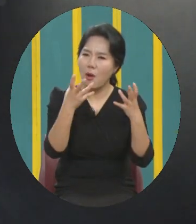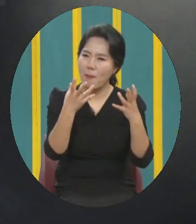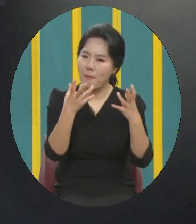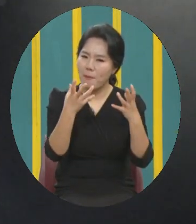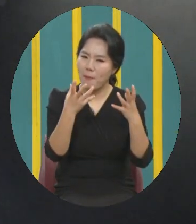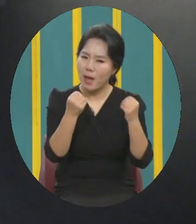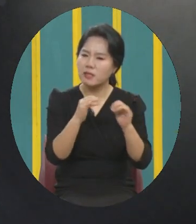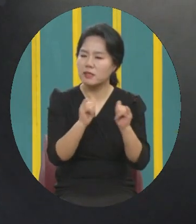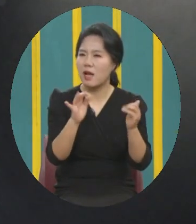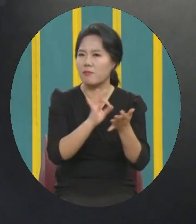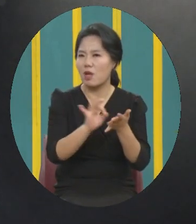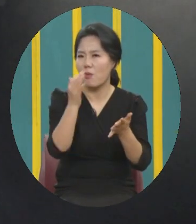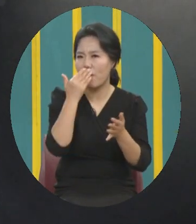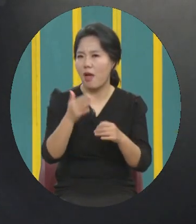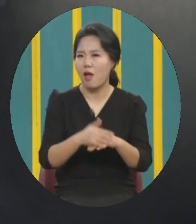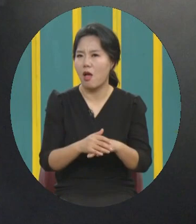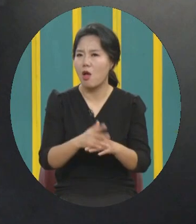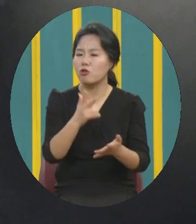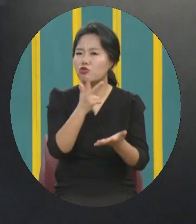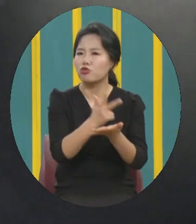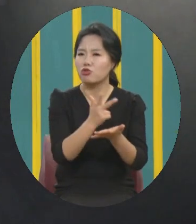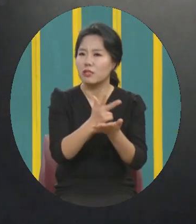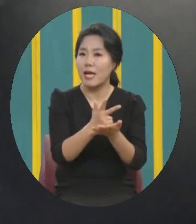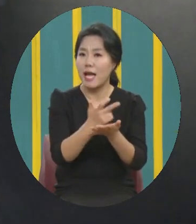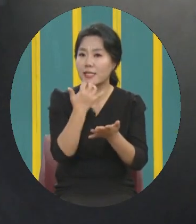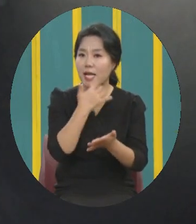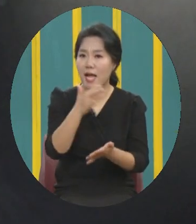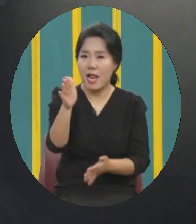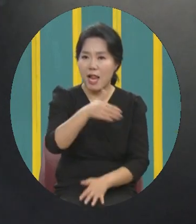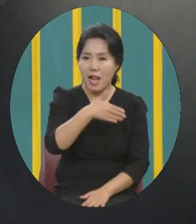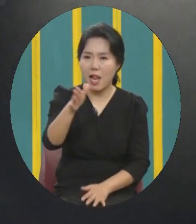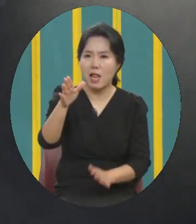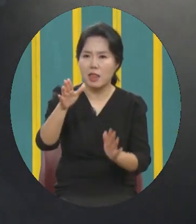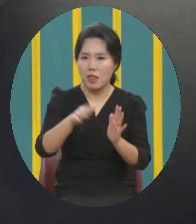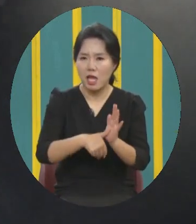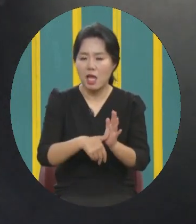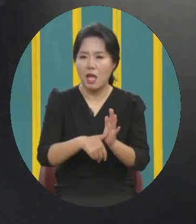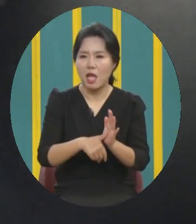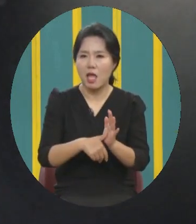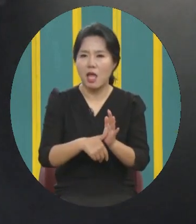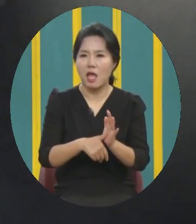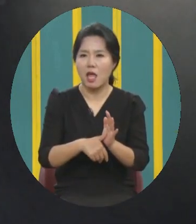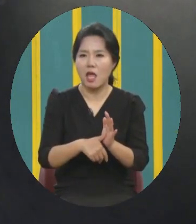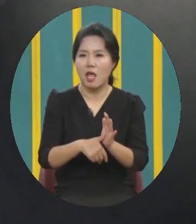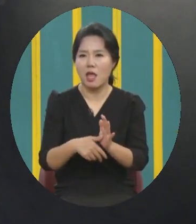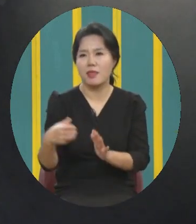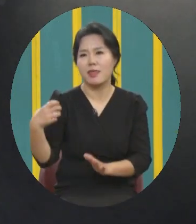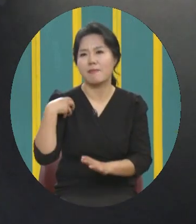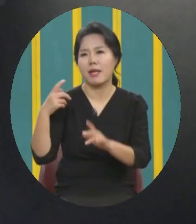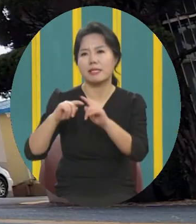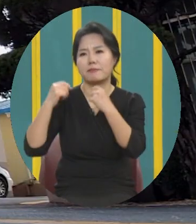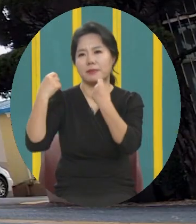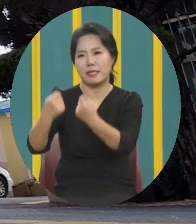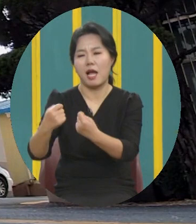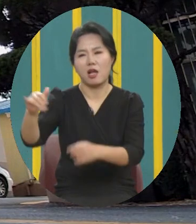있지 않겠냐. 주차구역을 그 칠하는 당일날 그 담당 팀장으로부터 연락이 왔더라고요.